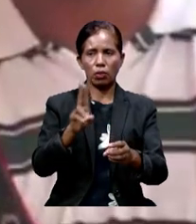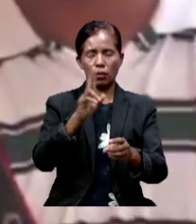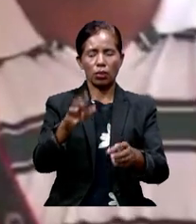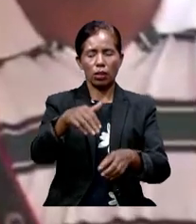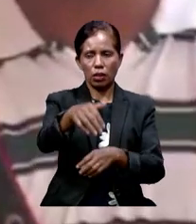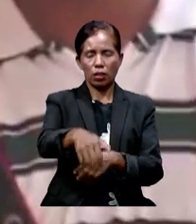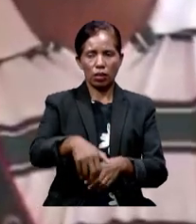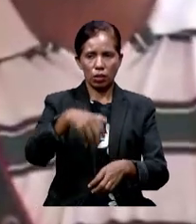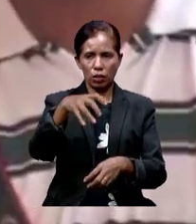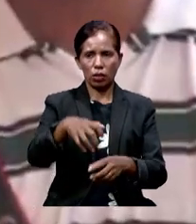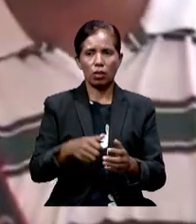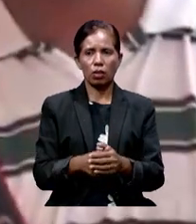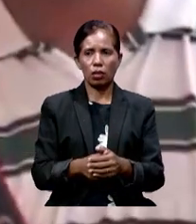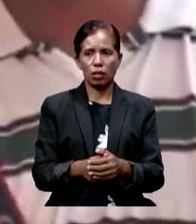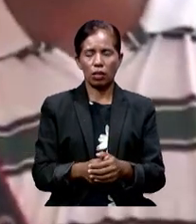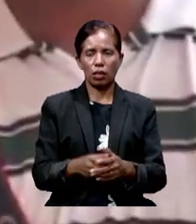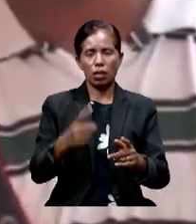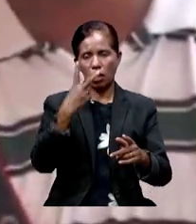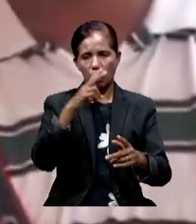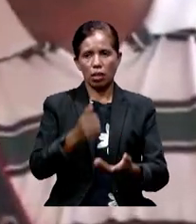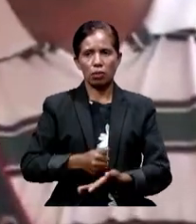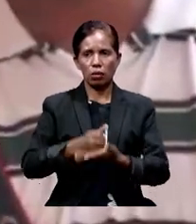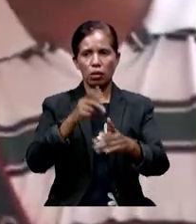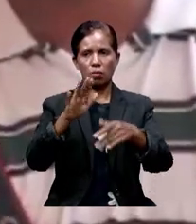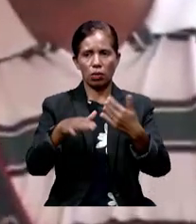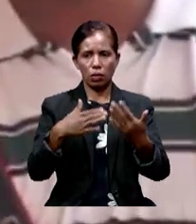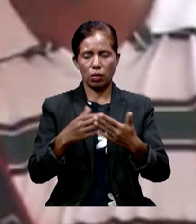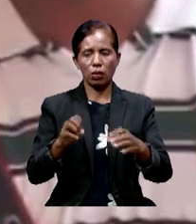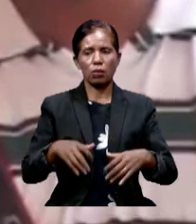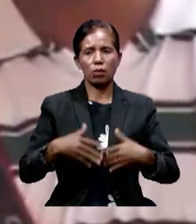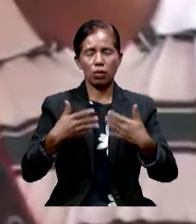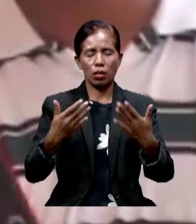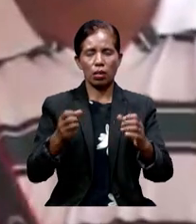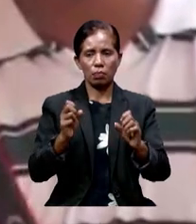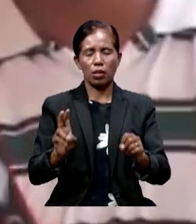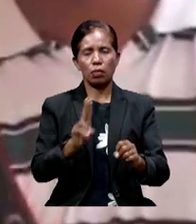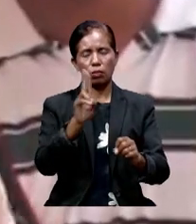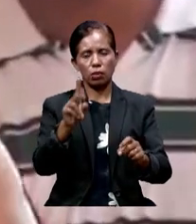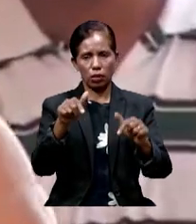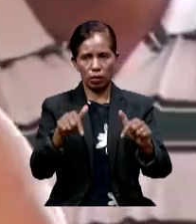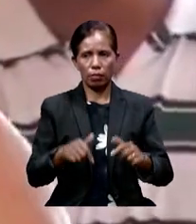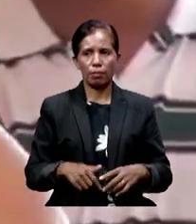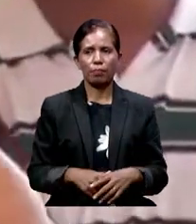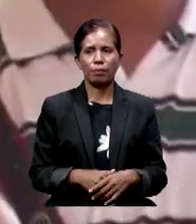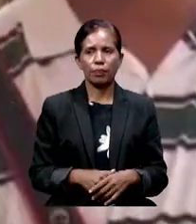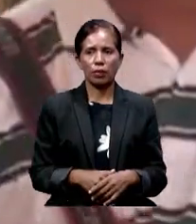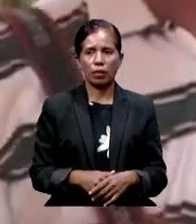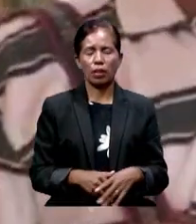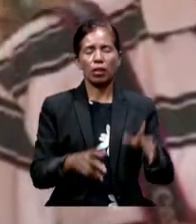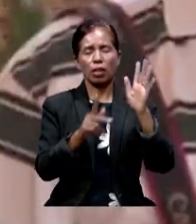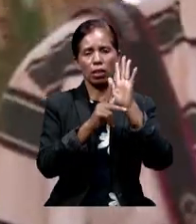traktor, Ada komunitas di sira, bisa belajar di sana. Ya kaisa